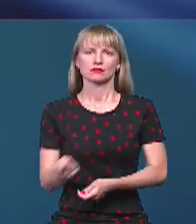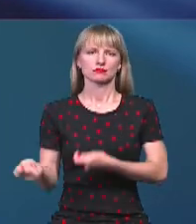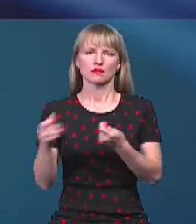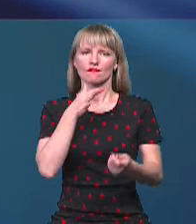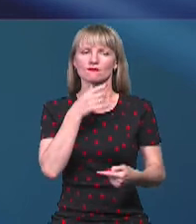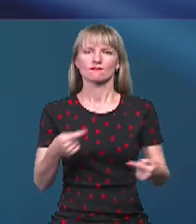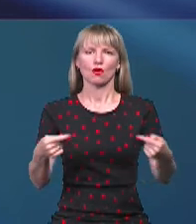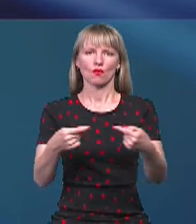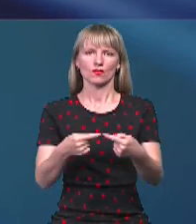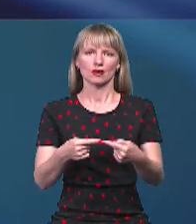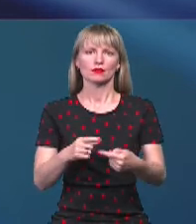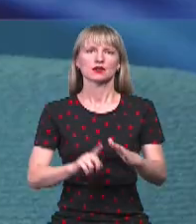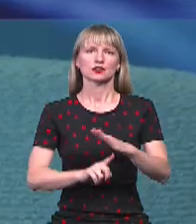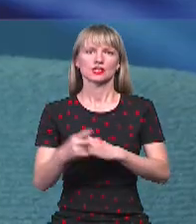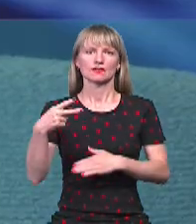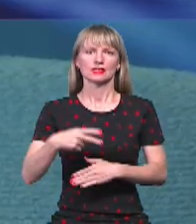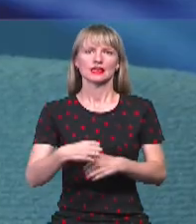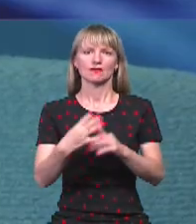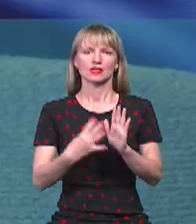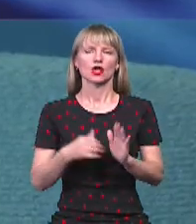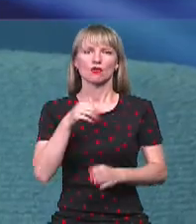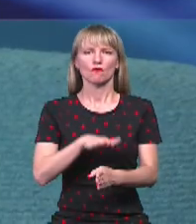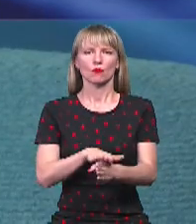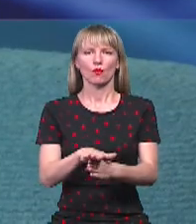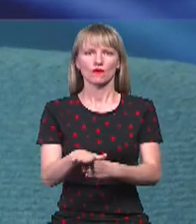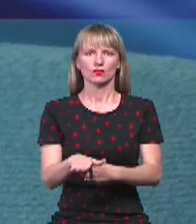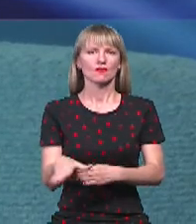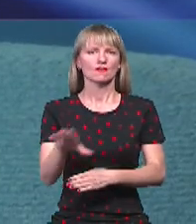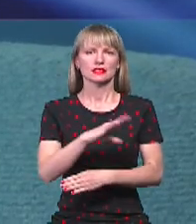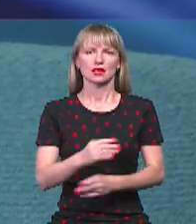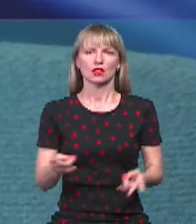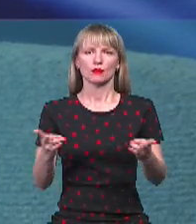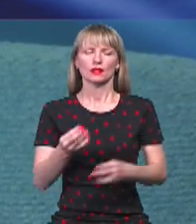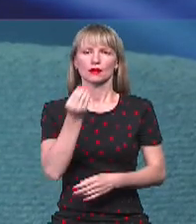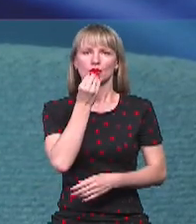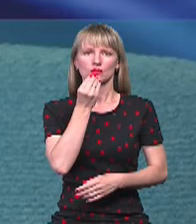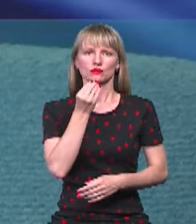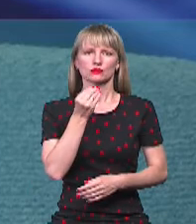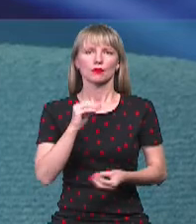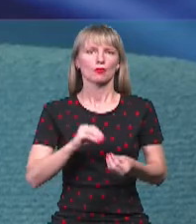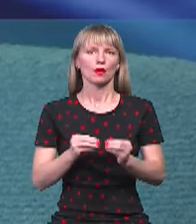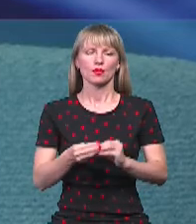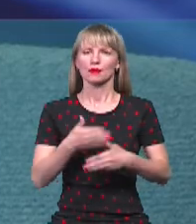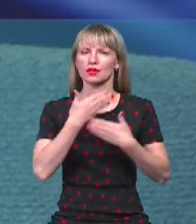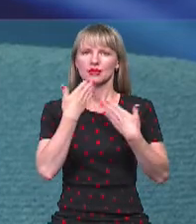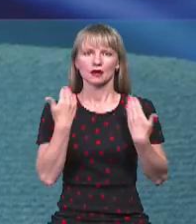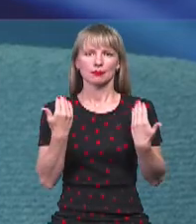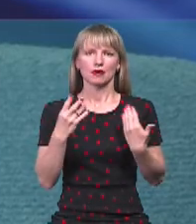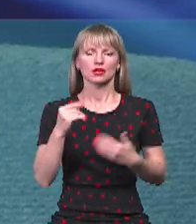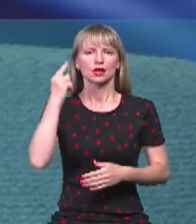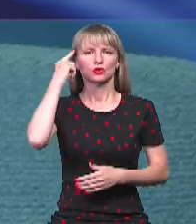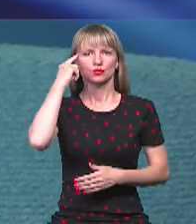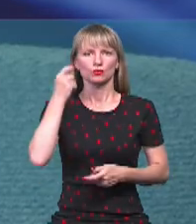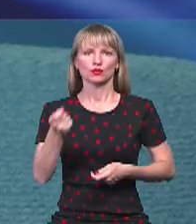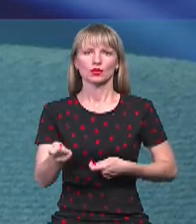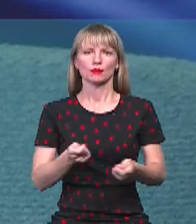вовремя с начала 2019 года в полном объеме всех необходимых продуктов. Тобто проблеми нема, на думку